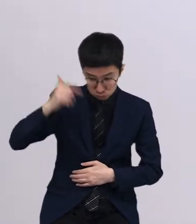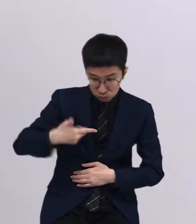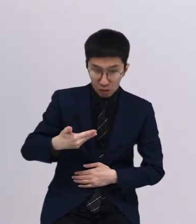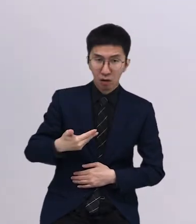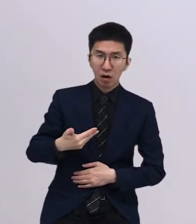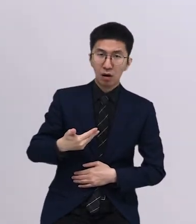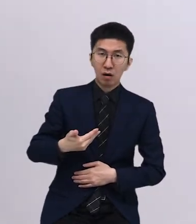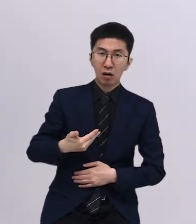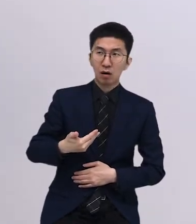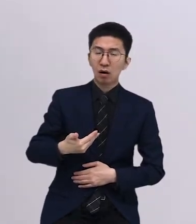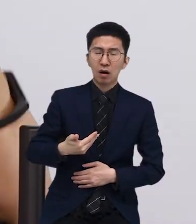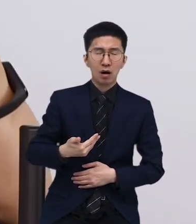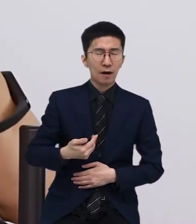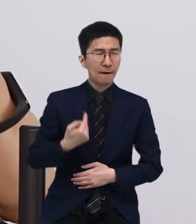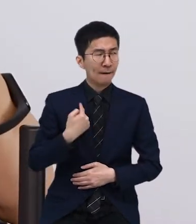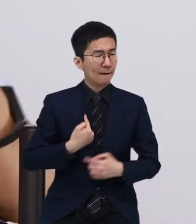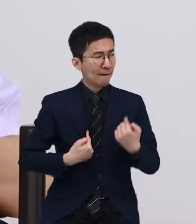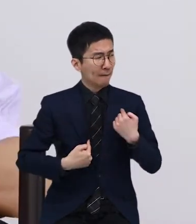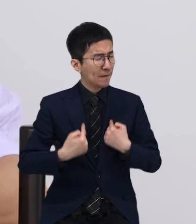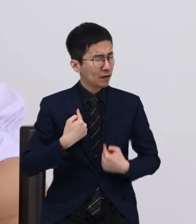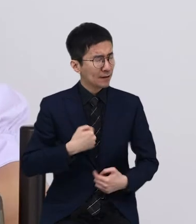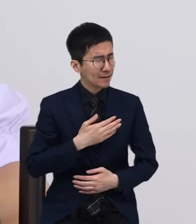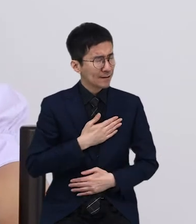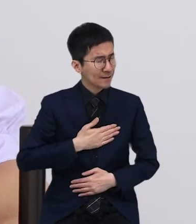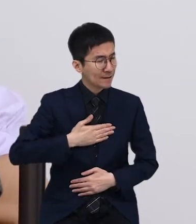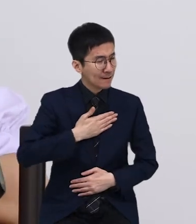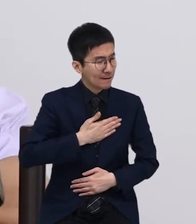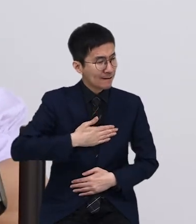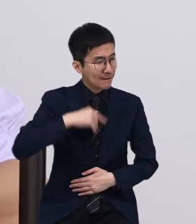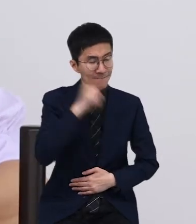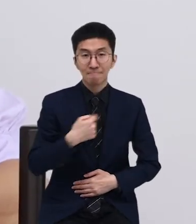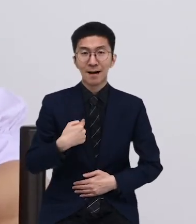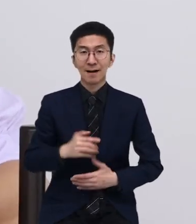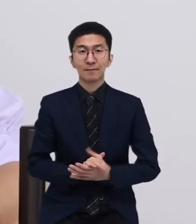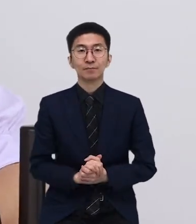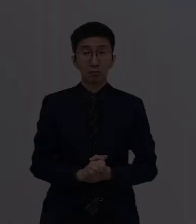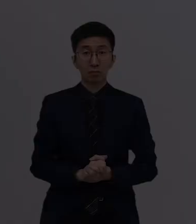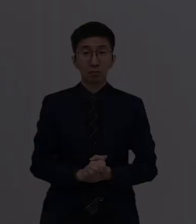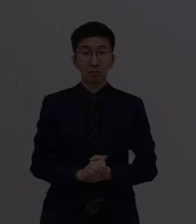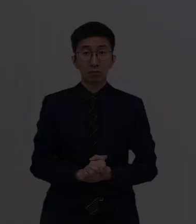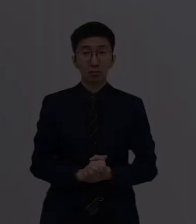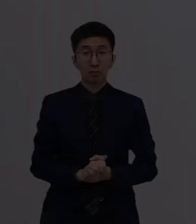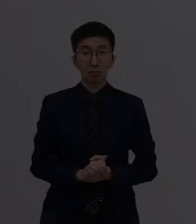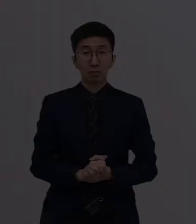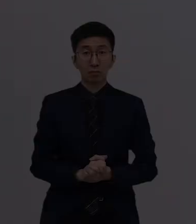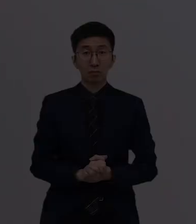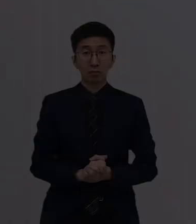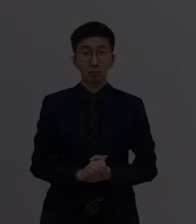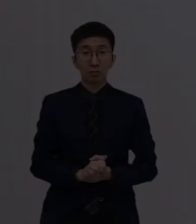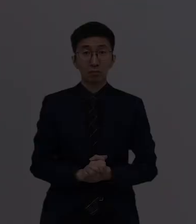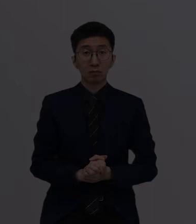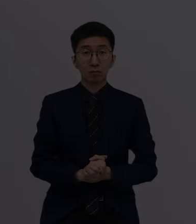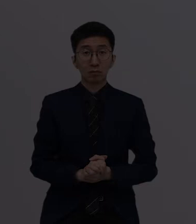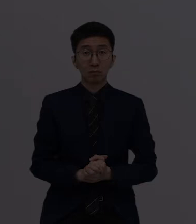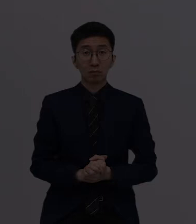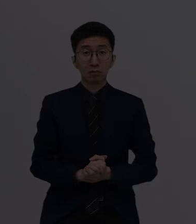대뜸 물어보시는 거예요. 받아들인 입장에서 좀 무례하고 좀 상처가 될 수도 있는 말이죠. 타인의 시선을 신경 쓰지 않게